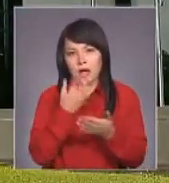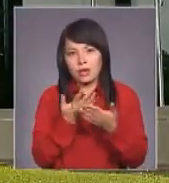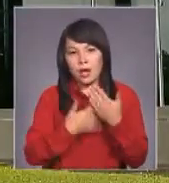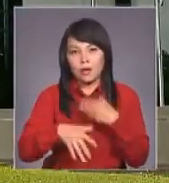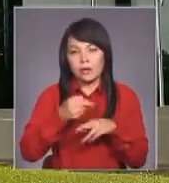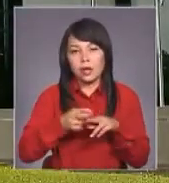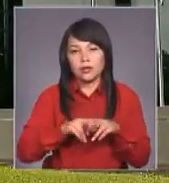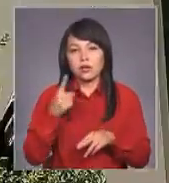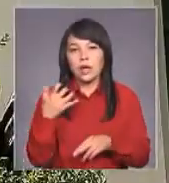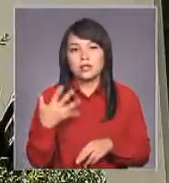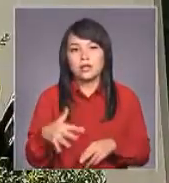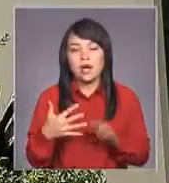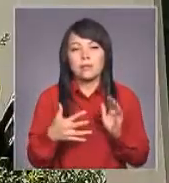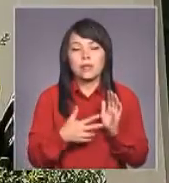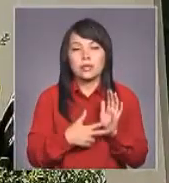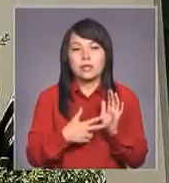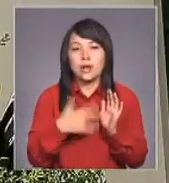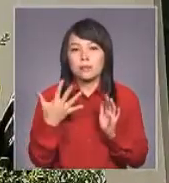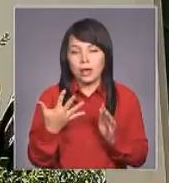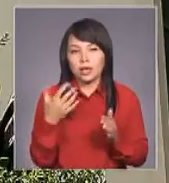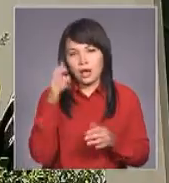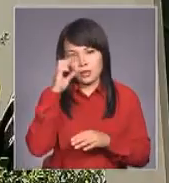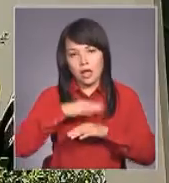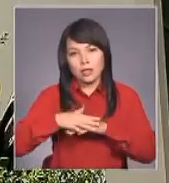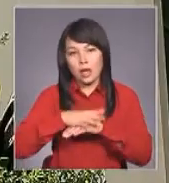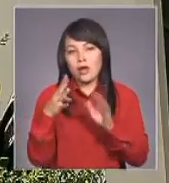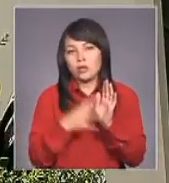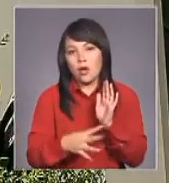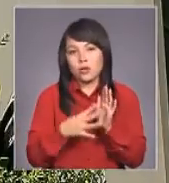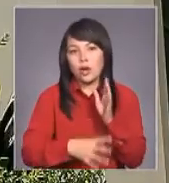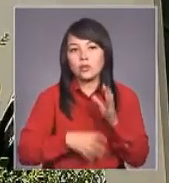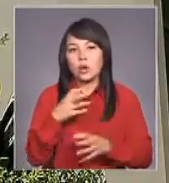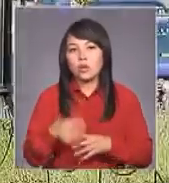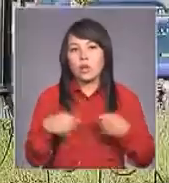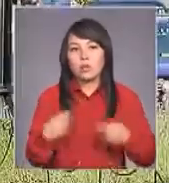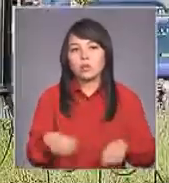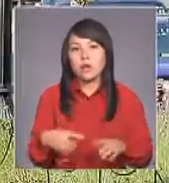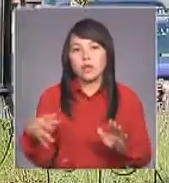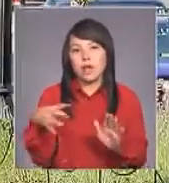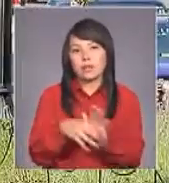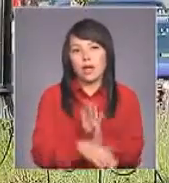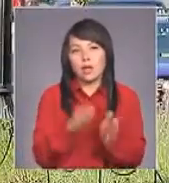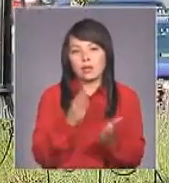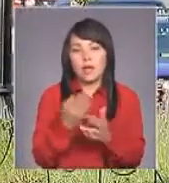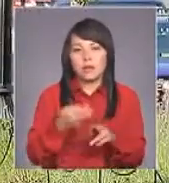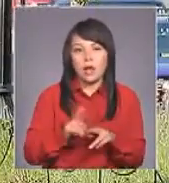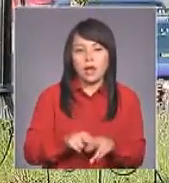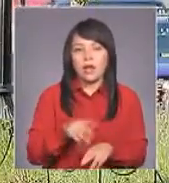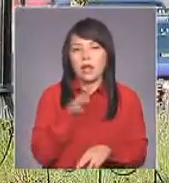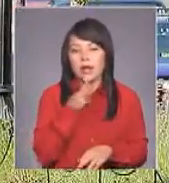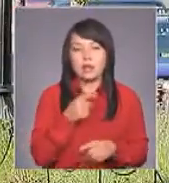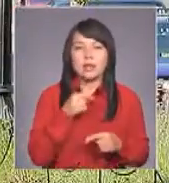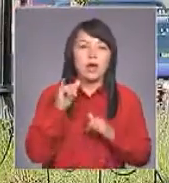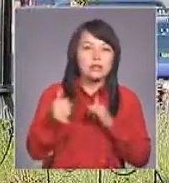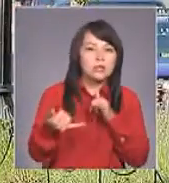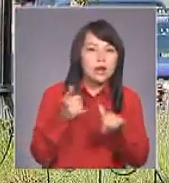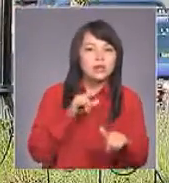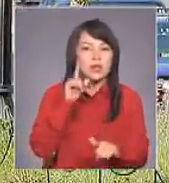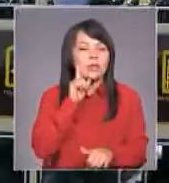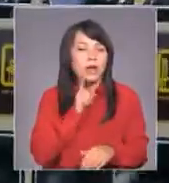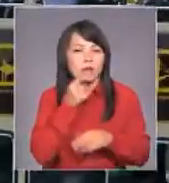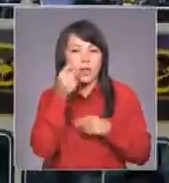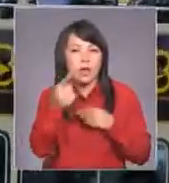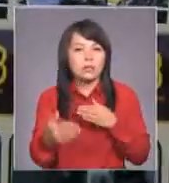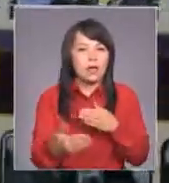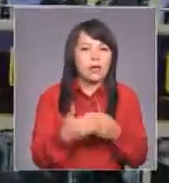әлемнің 185 елімен сауда саттық жүргізсе, соның 90-ы дүниежүзілік сауда ұйымының құрамына енеді. Демек, бұдан былай алыс-берісті қай жағынан болсын